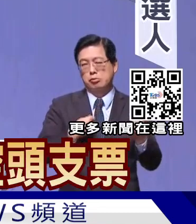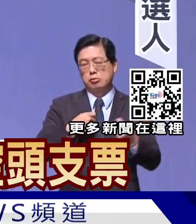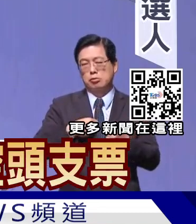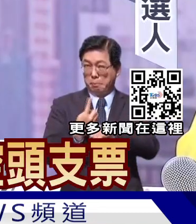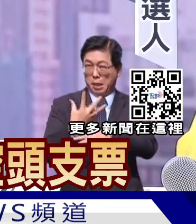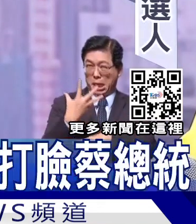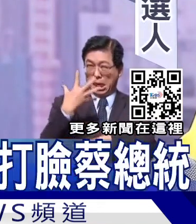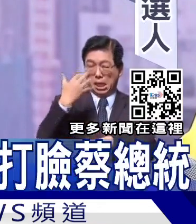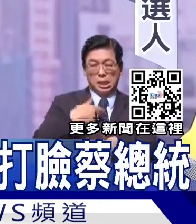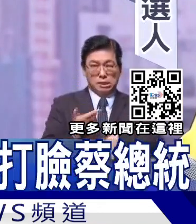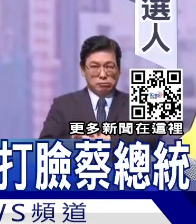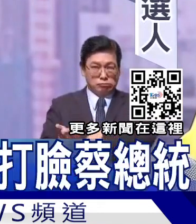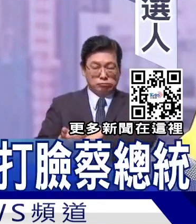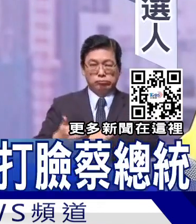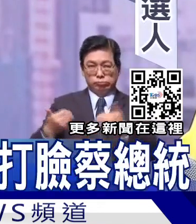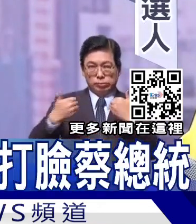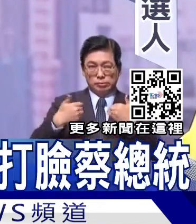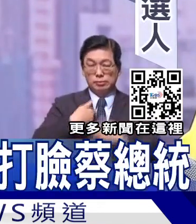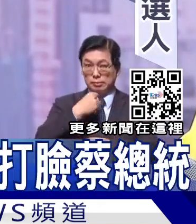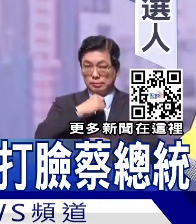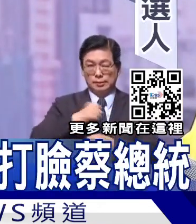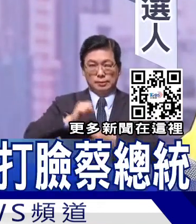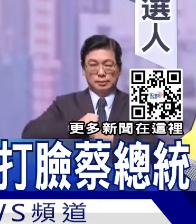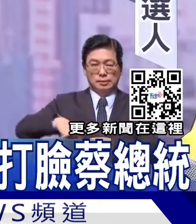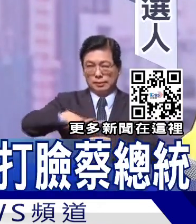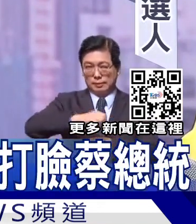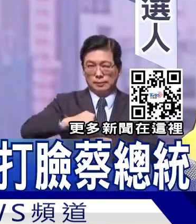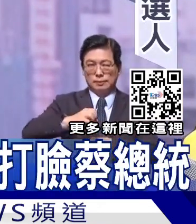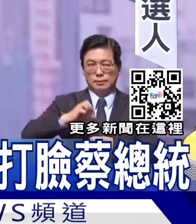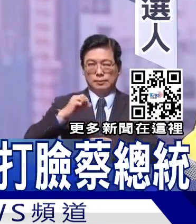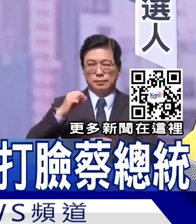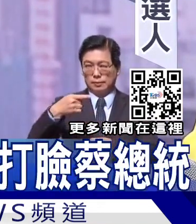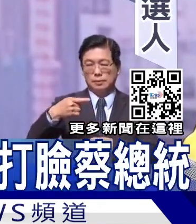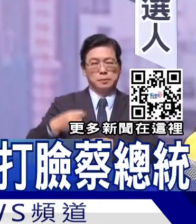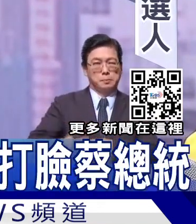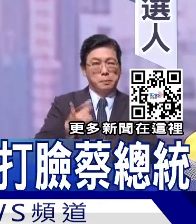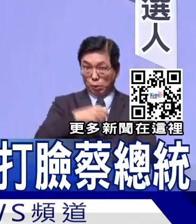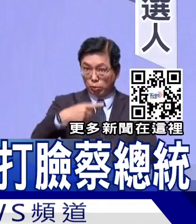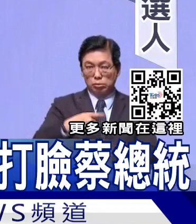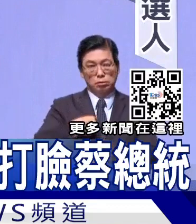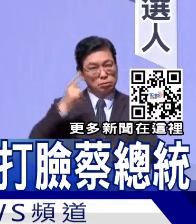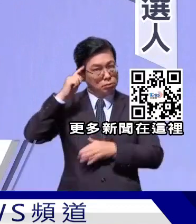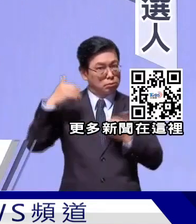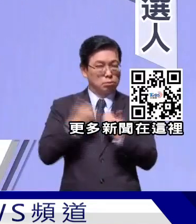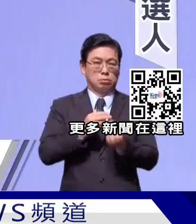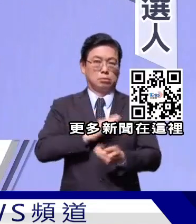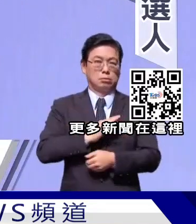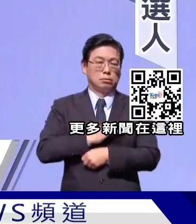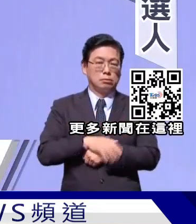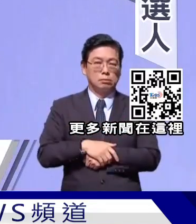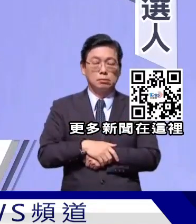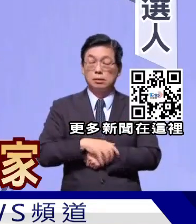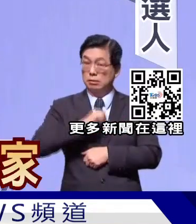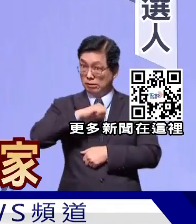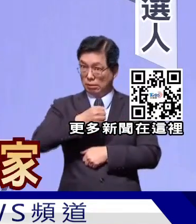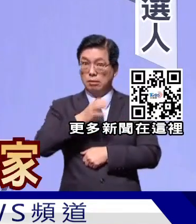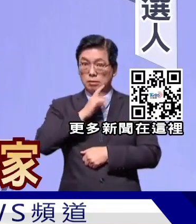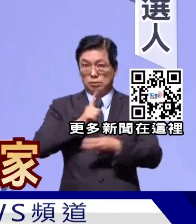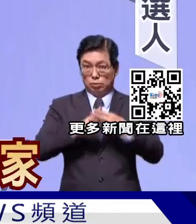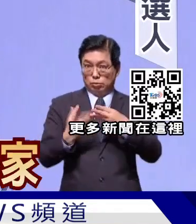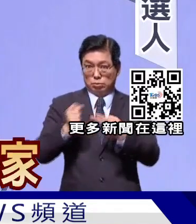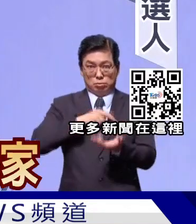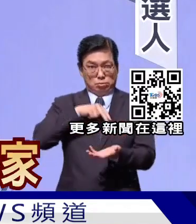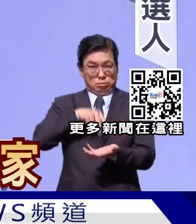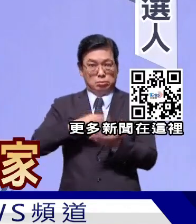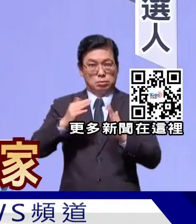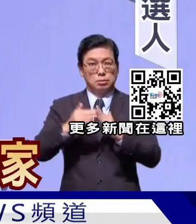空头支票。 而敏感的两岸关系议题，是否支持被大陆统一呢？ 难是否定的。台湾是主权独立